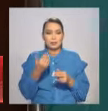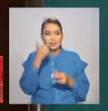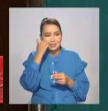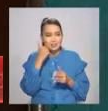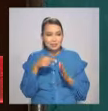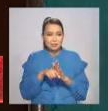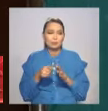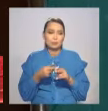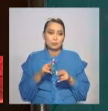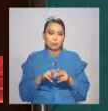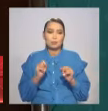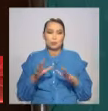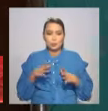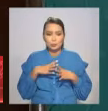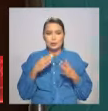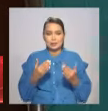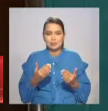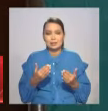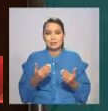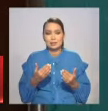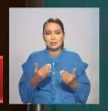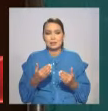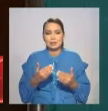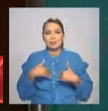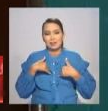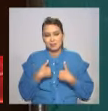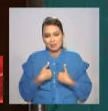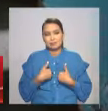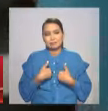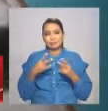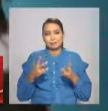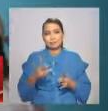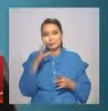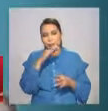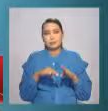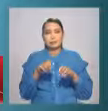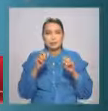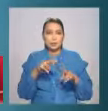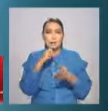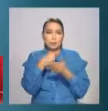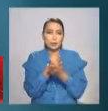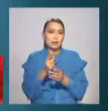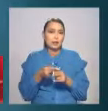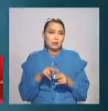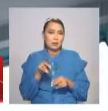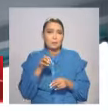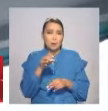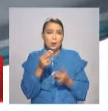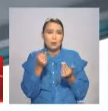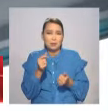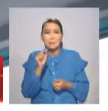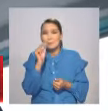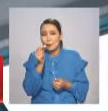естественно, это может быть иметь очень печальные последствия. Специалисты подтверждают, эти пауки, хоть